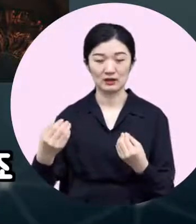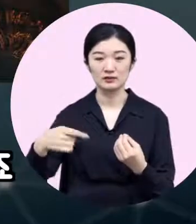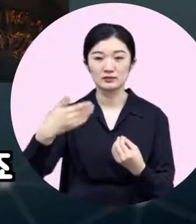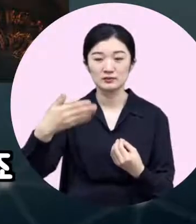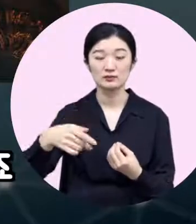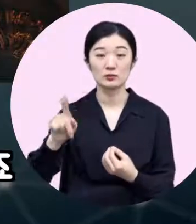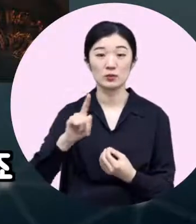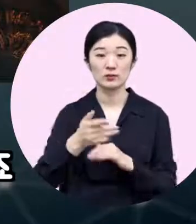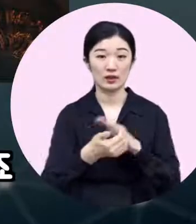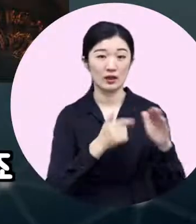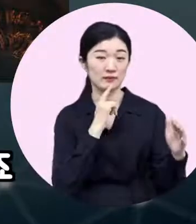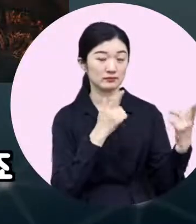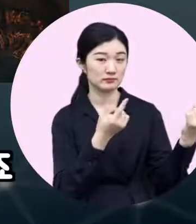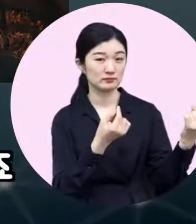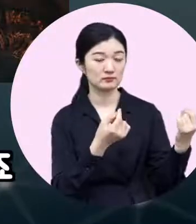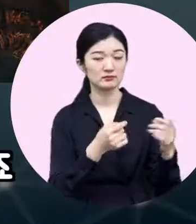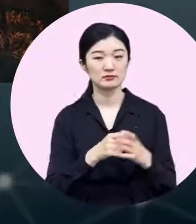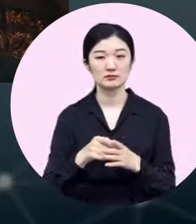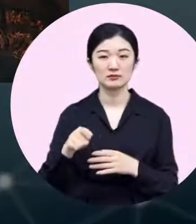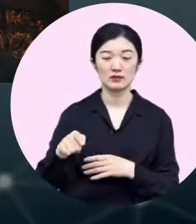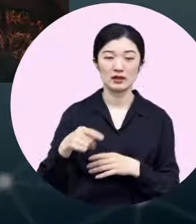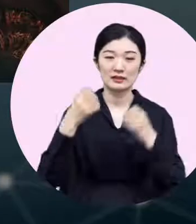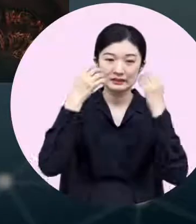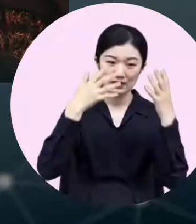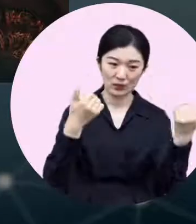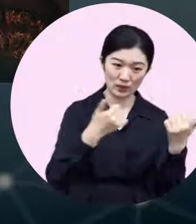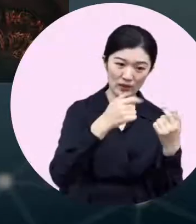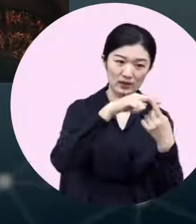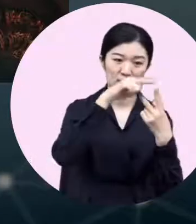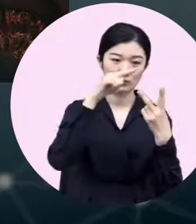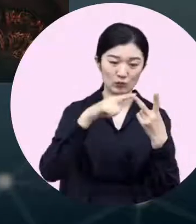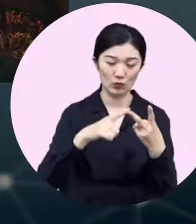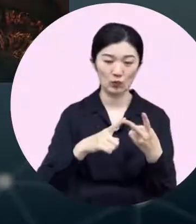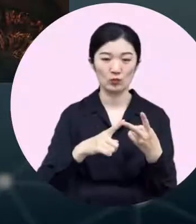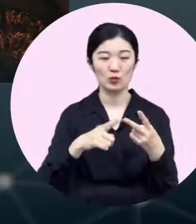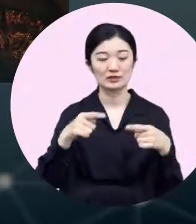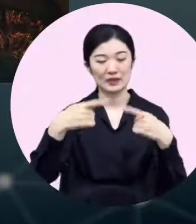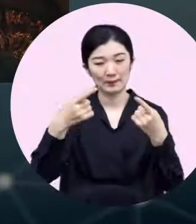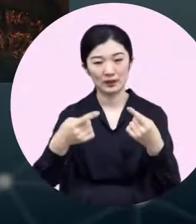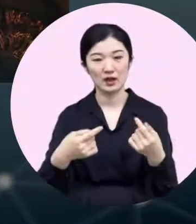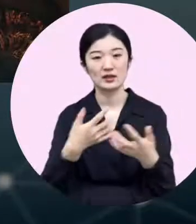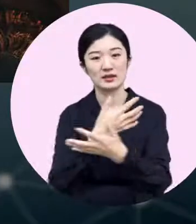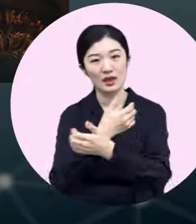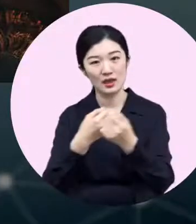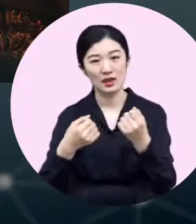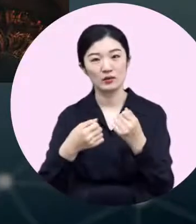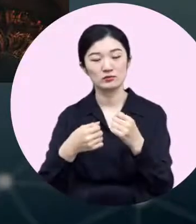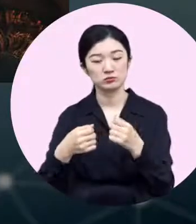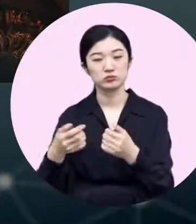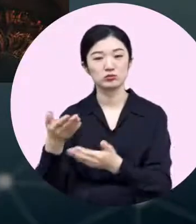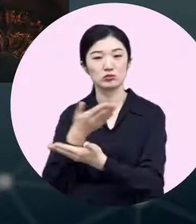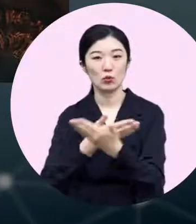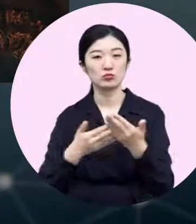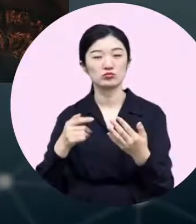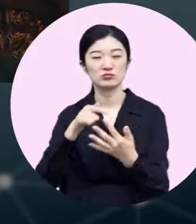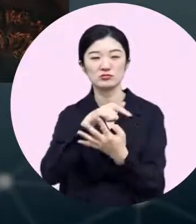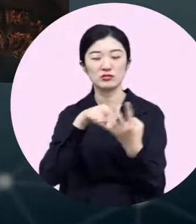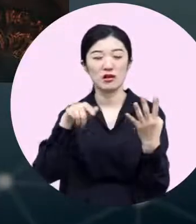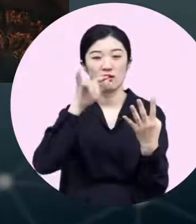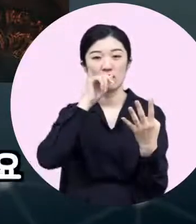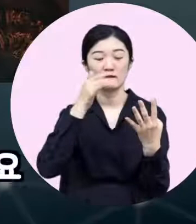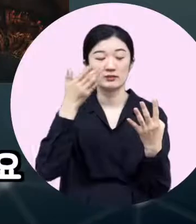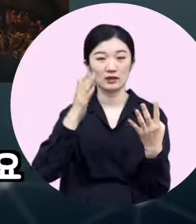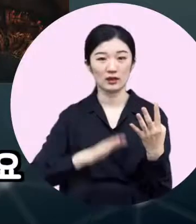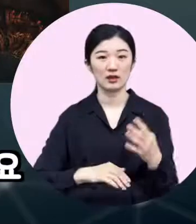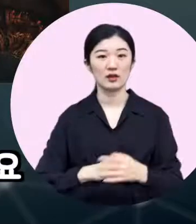우리 스마트폰에서 봤던 거랑 동일하죠. 네, 새 회의, 참가, 예약, 화면 공유. 그러니까 그 회의에 참가를 하실